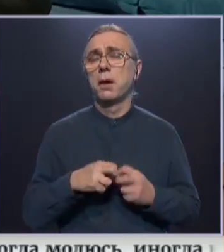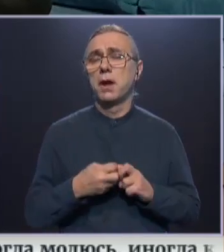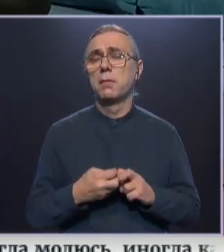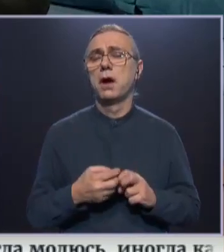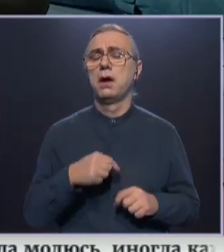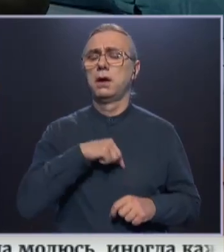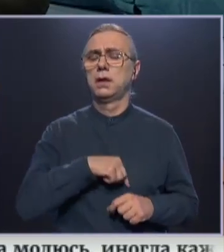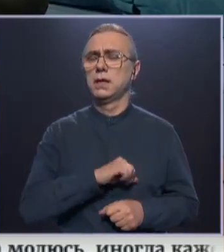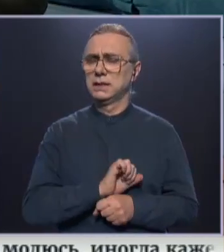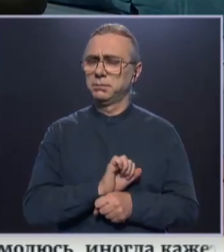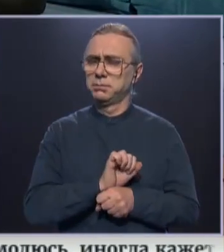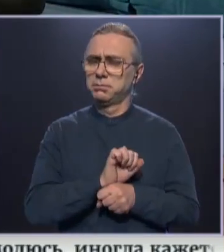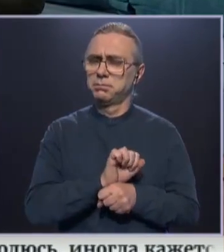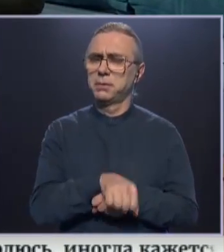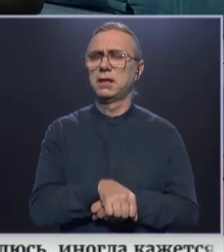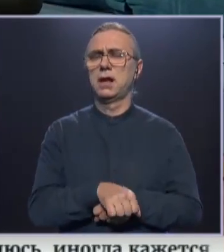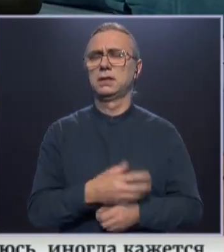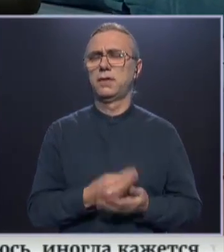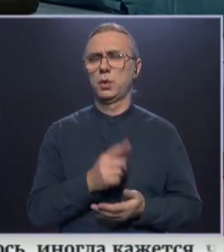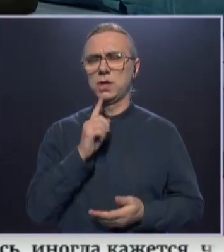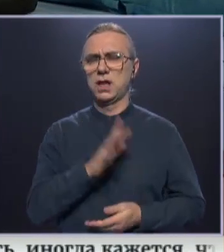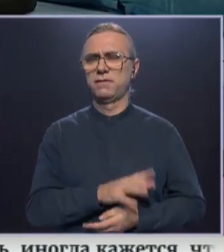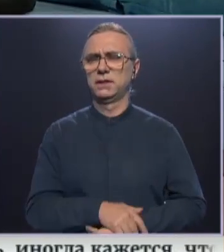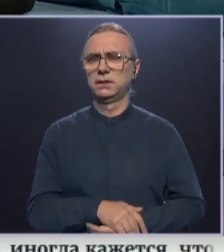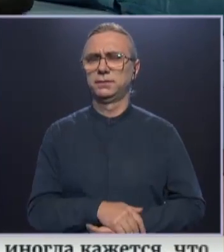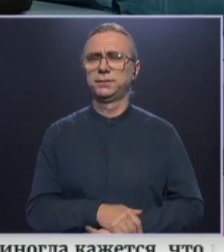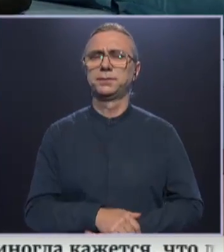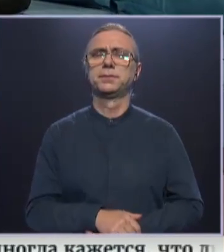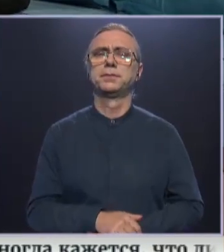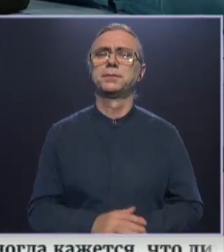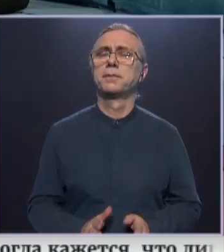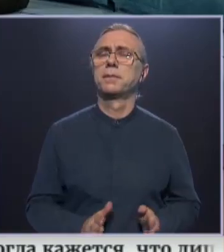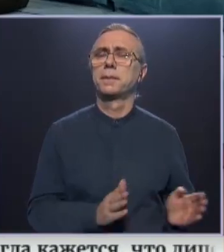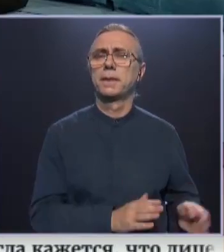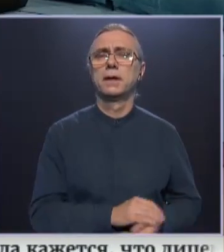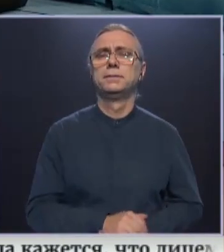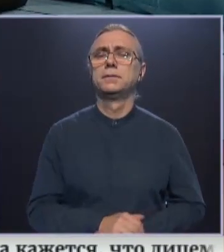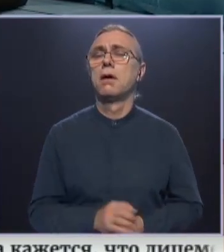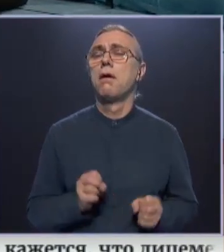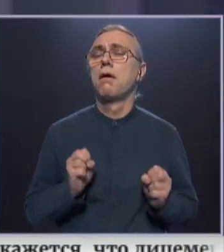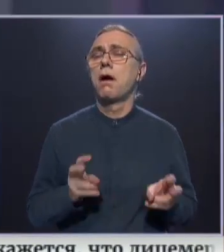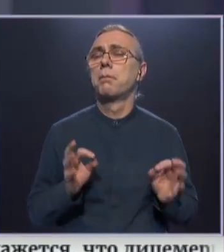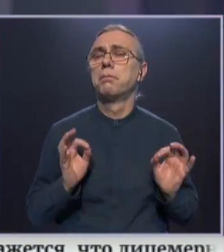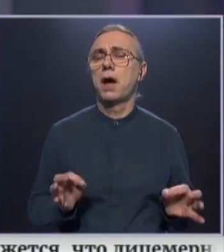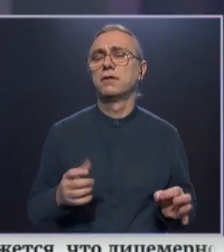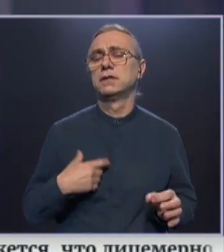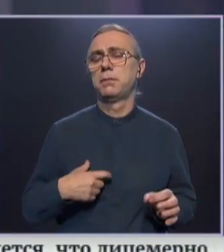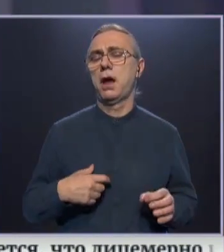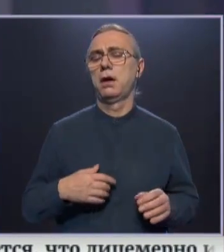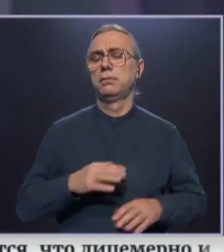ненависть. Бог им судья. Добрый вечер. Катерина спрашивает, как правильно себя вести в храме?